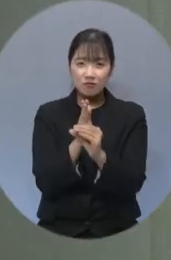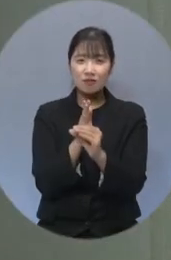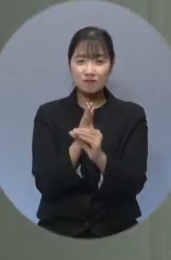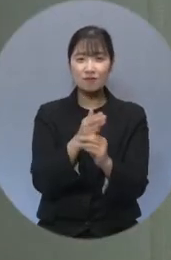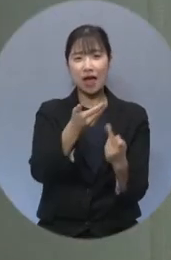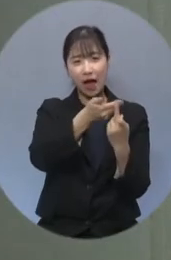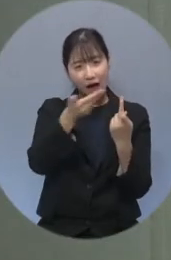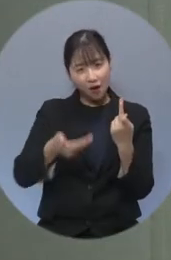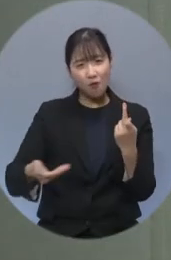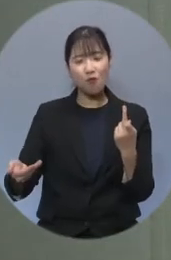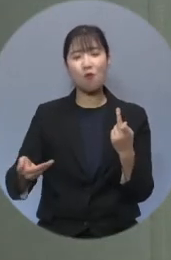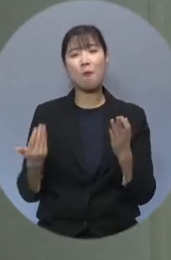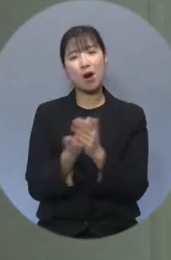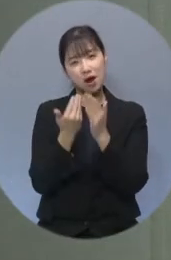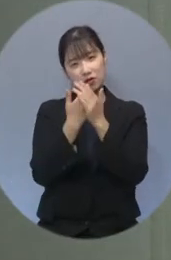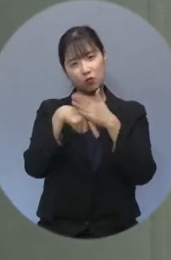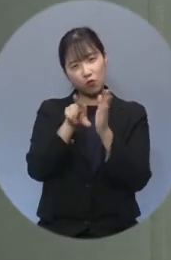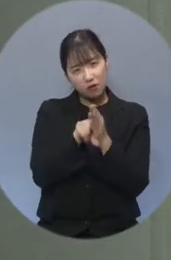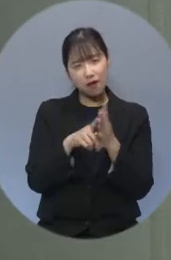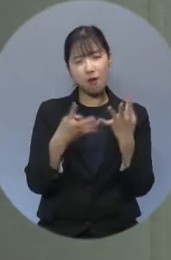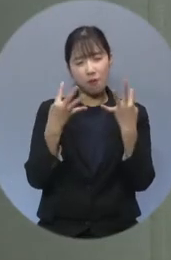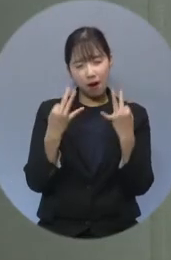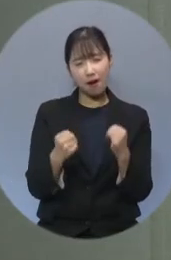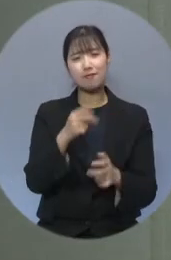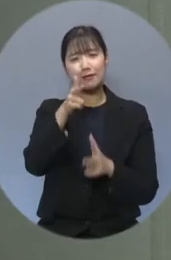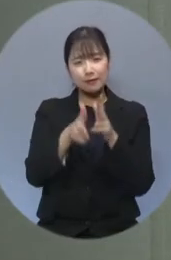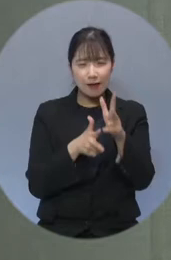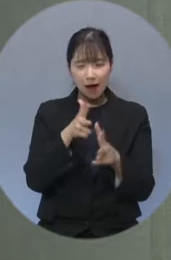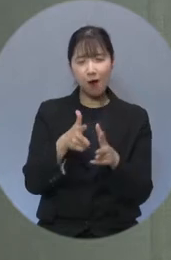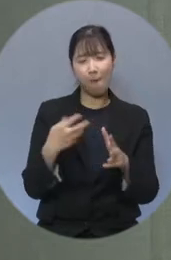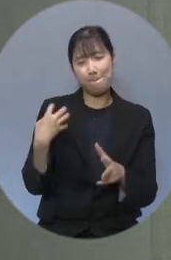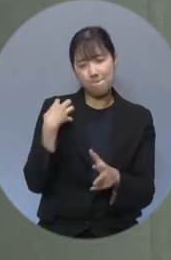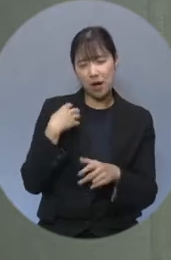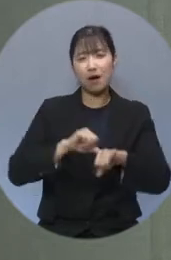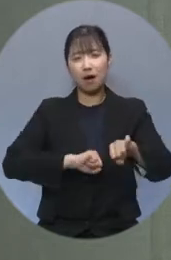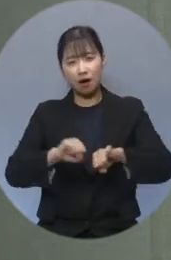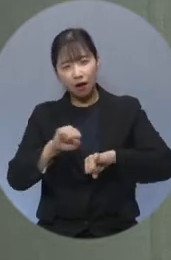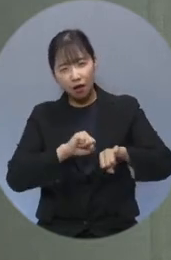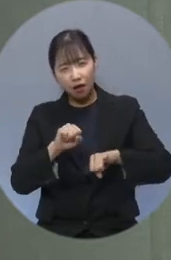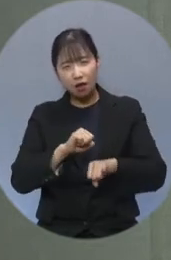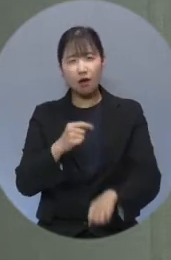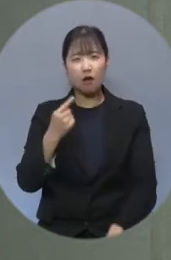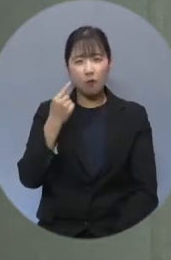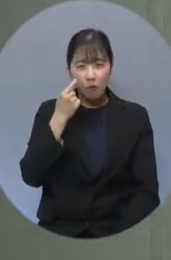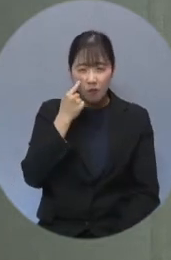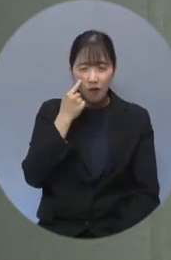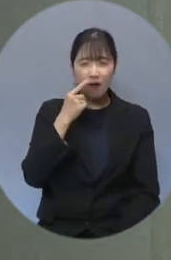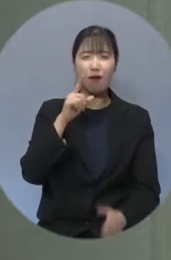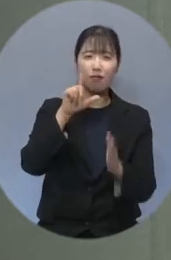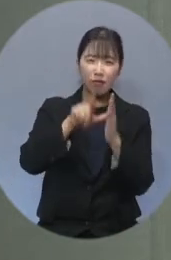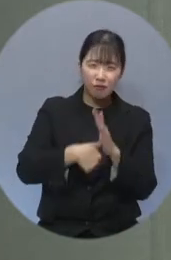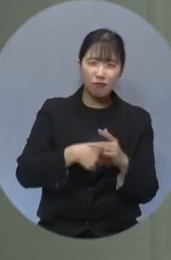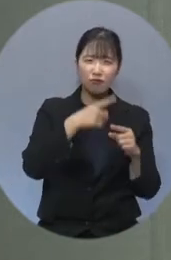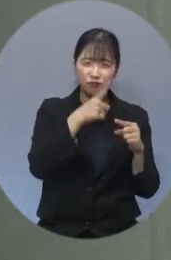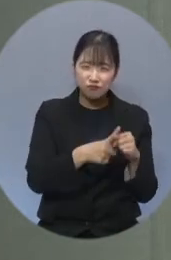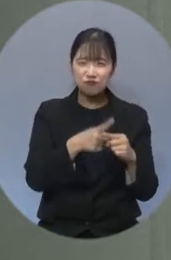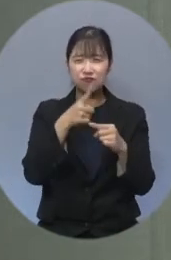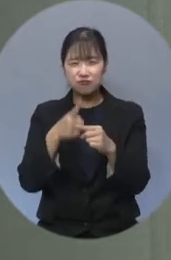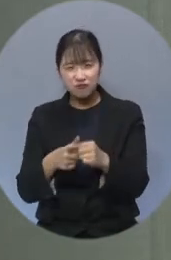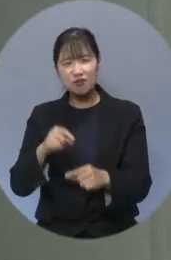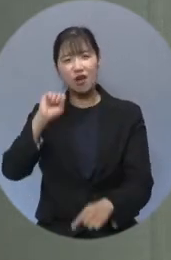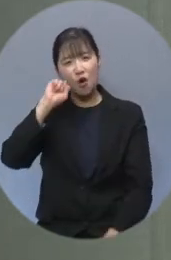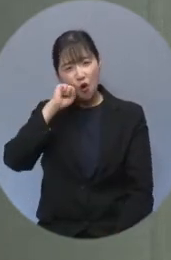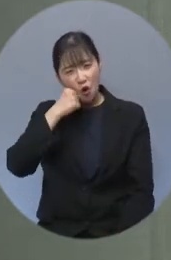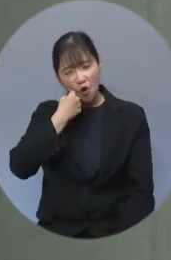강원도 발전을 위해서 네. 많은 사업을 이끌어 오시려고 하다 보면은 그 과정에는 많은